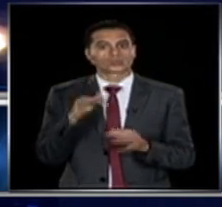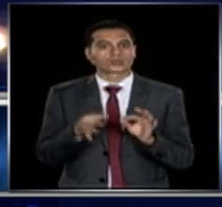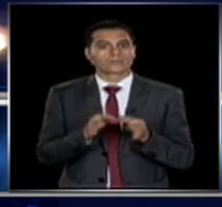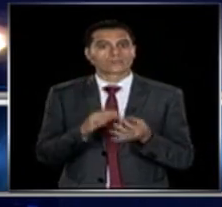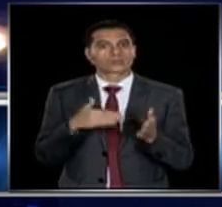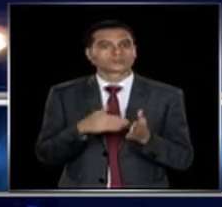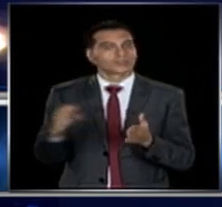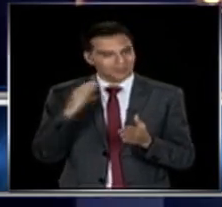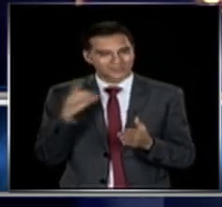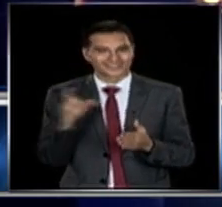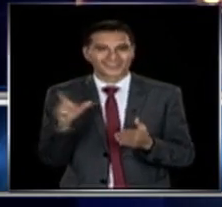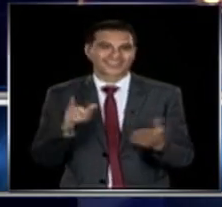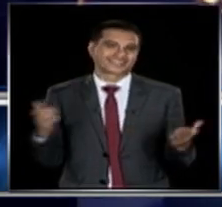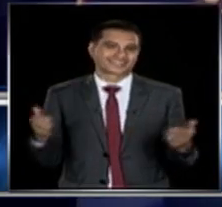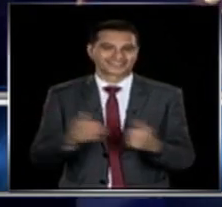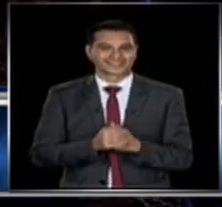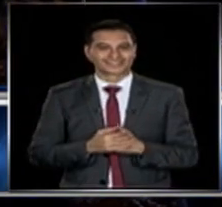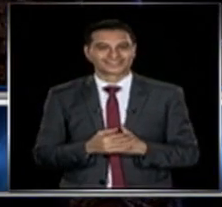1.5 مليون موظف. إجابة صحيحة.